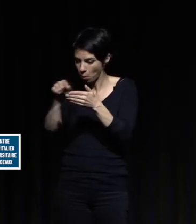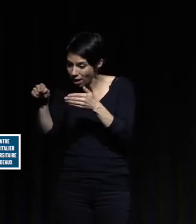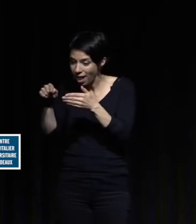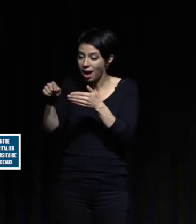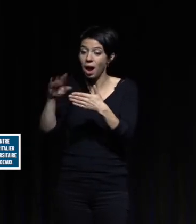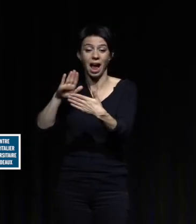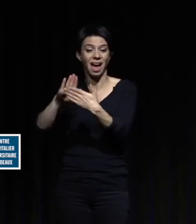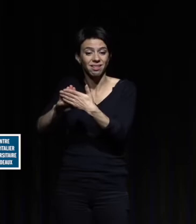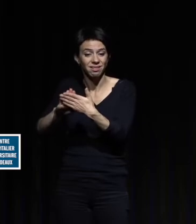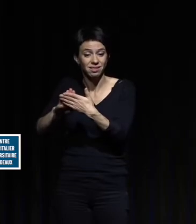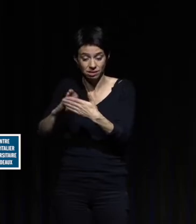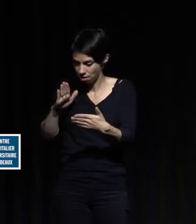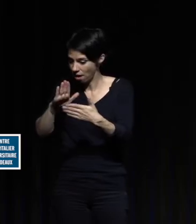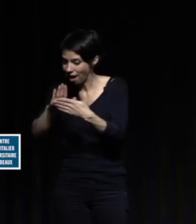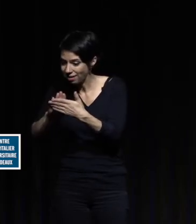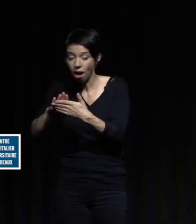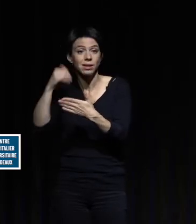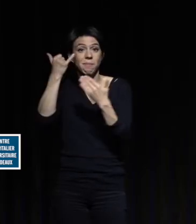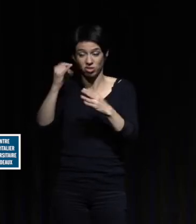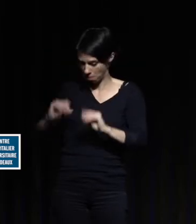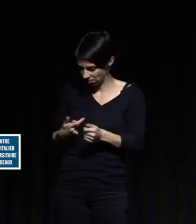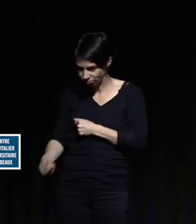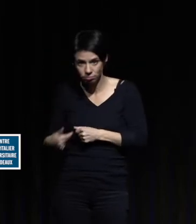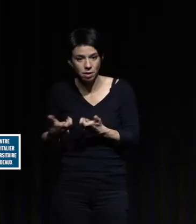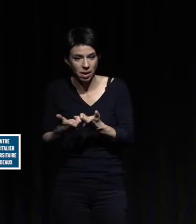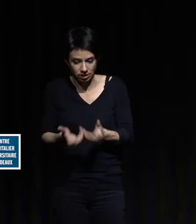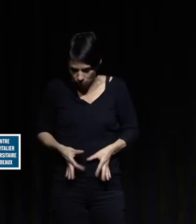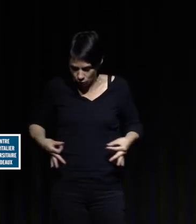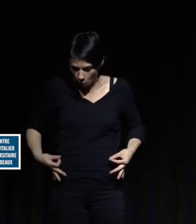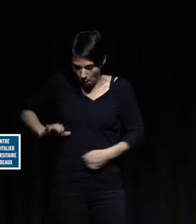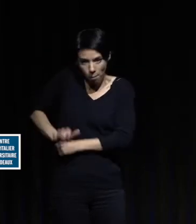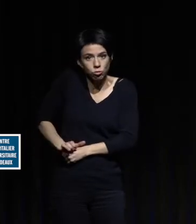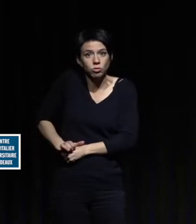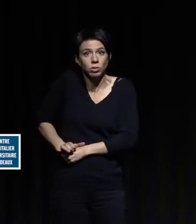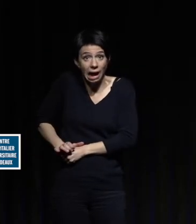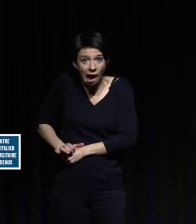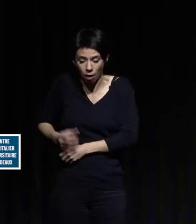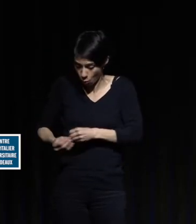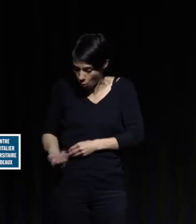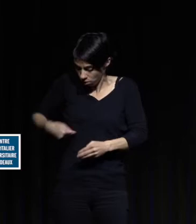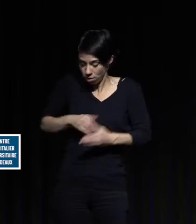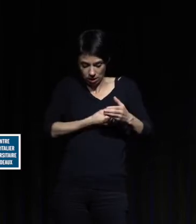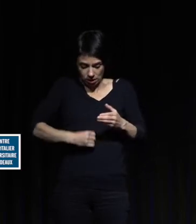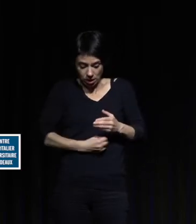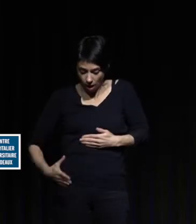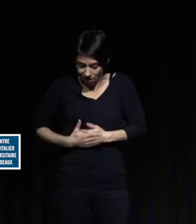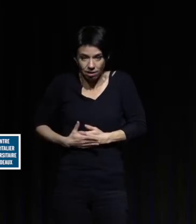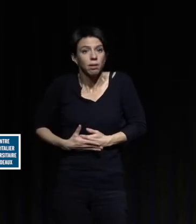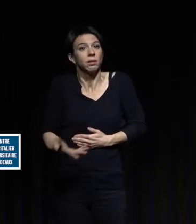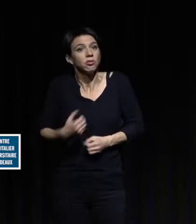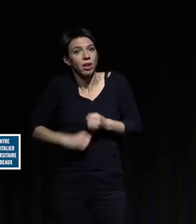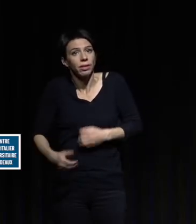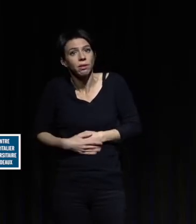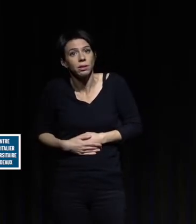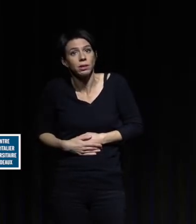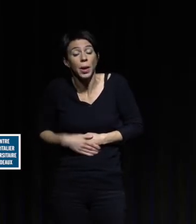mauvais endroit, ça pourra boucher des trompes. Ça pourra faire mal si c'est accroché sur l'intestin. Et par contre, si vous avez des tout petits points bleus,